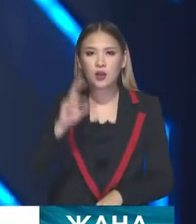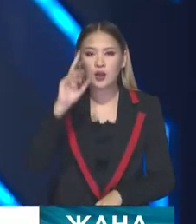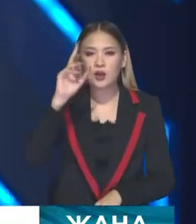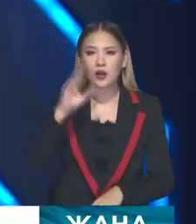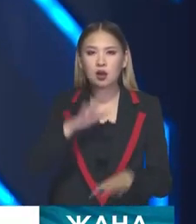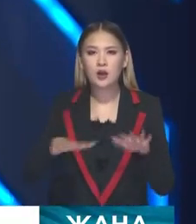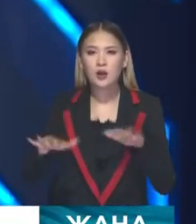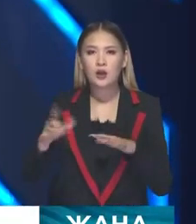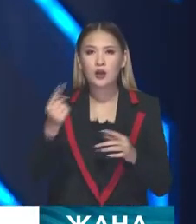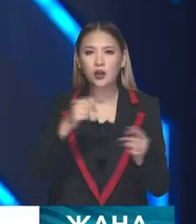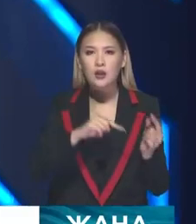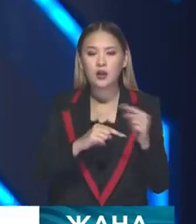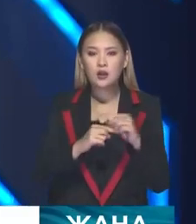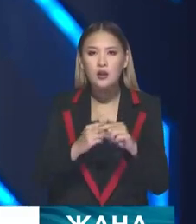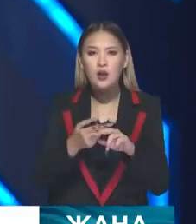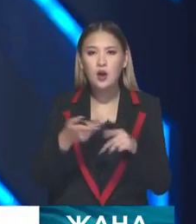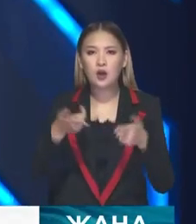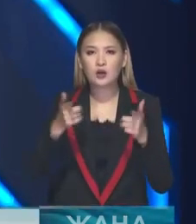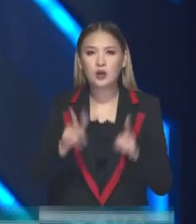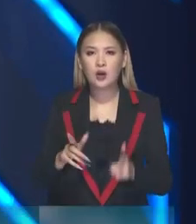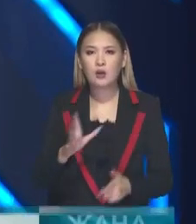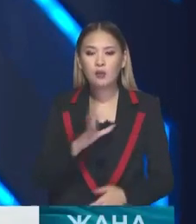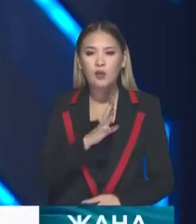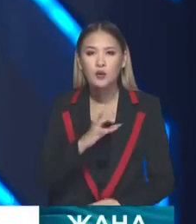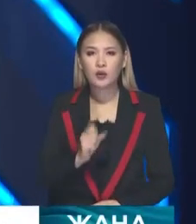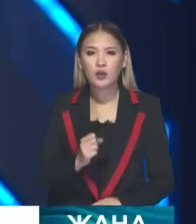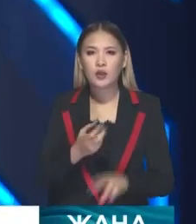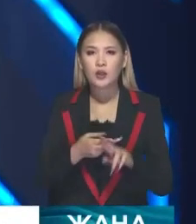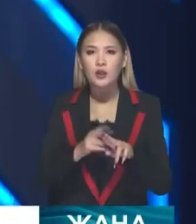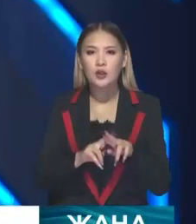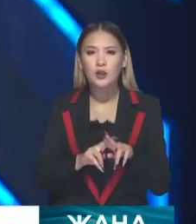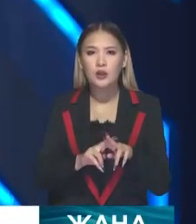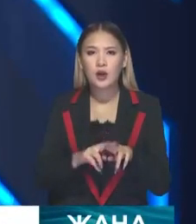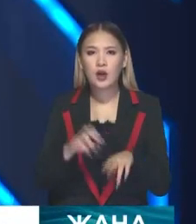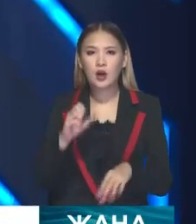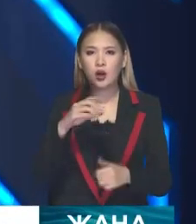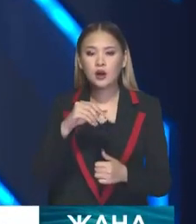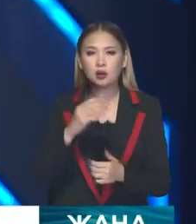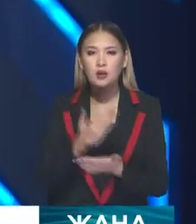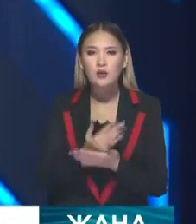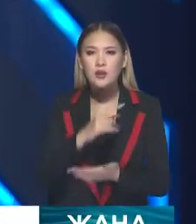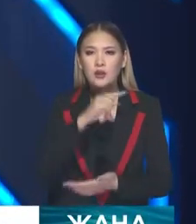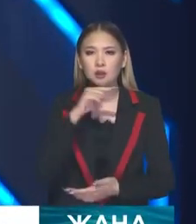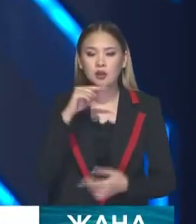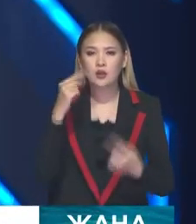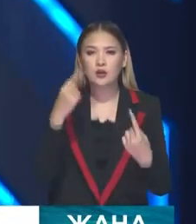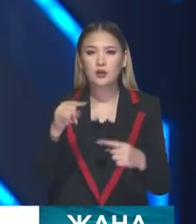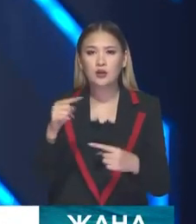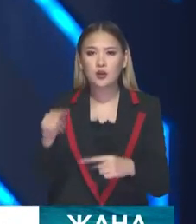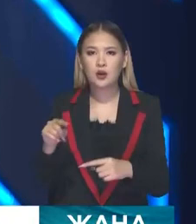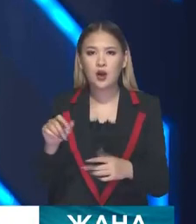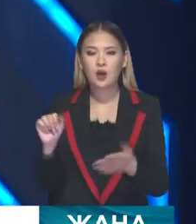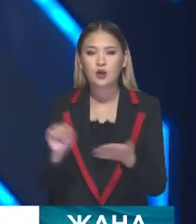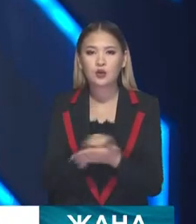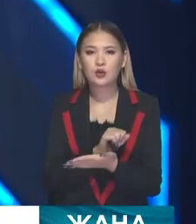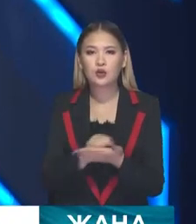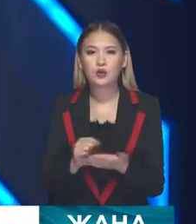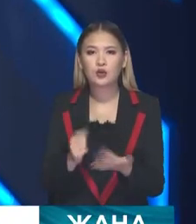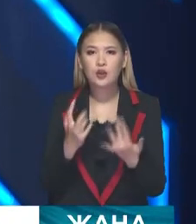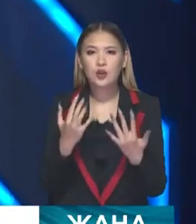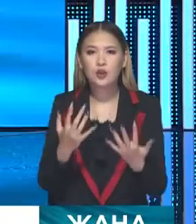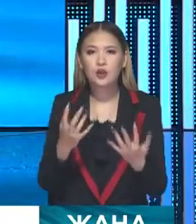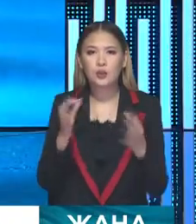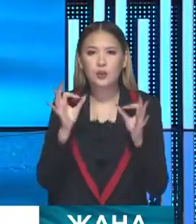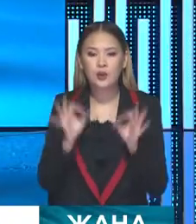бір келісімдер болу мүмкін. Сол Армениядан немесе Ресейден басқа да көліктер. Жоқ, құжаттары қаншалықты дұрыс